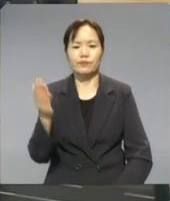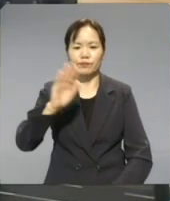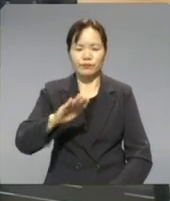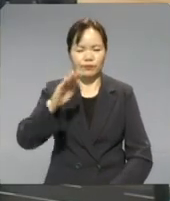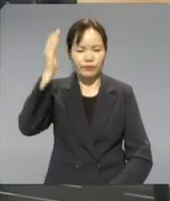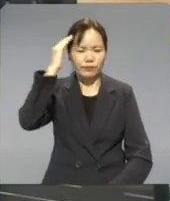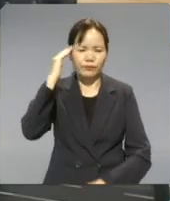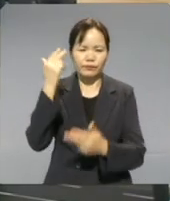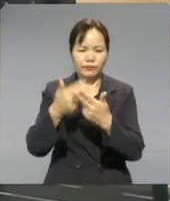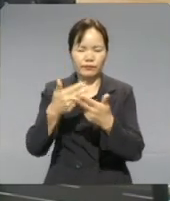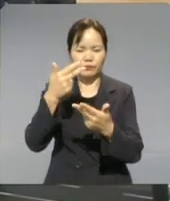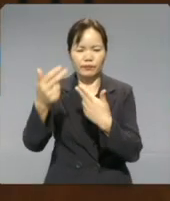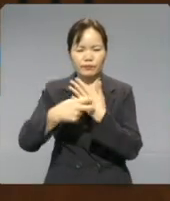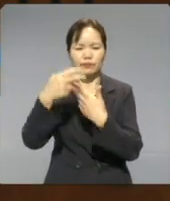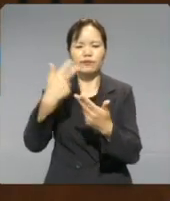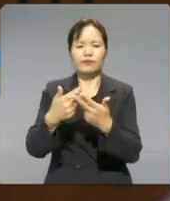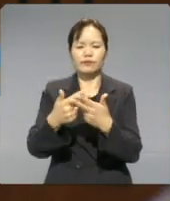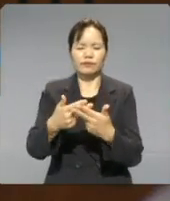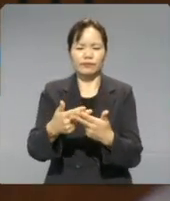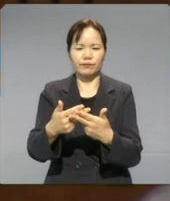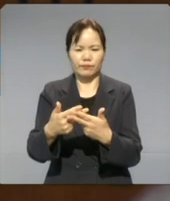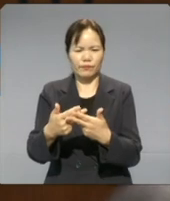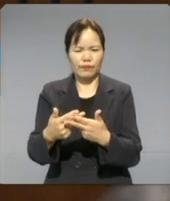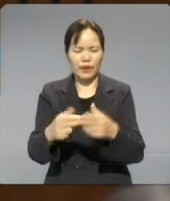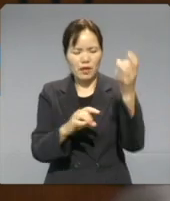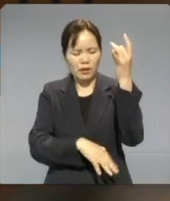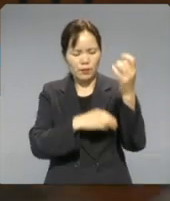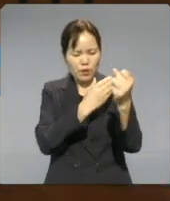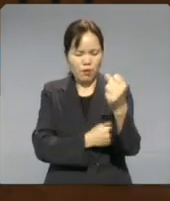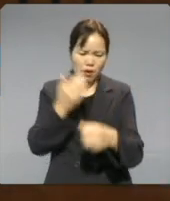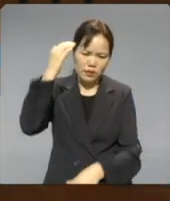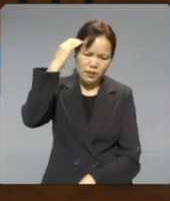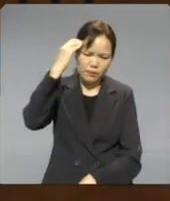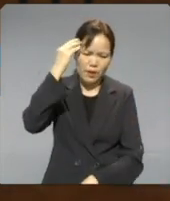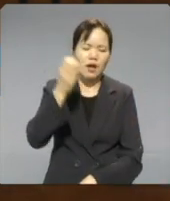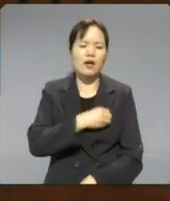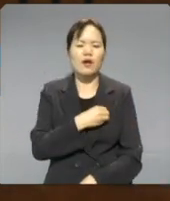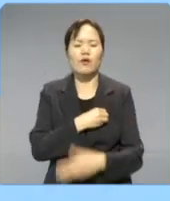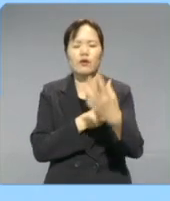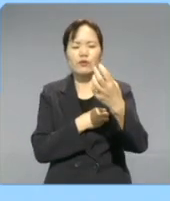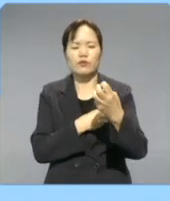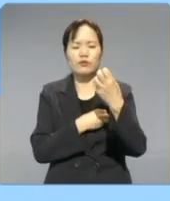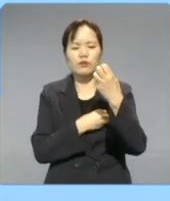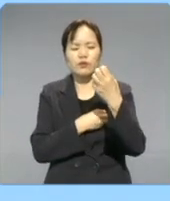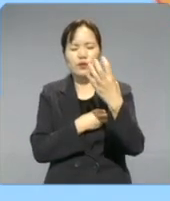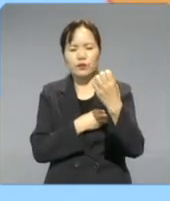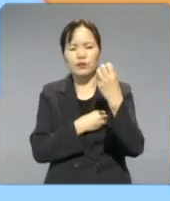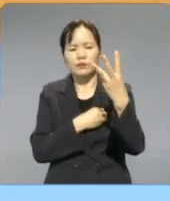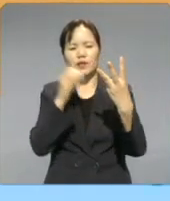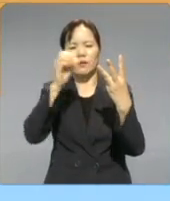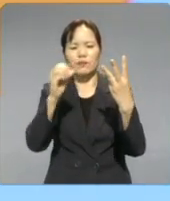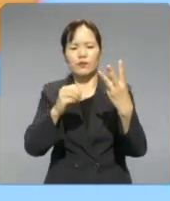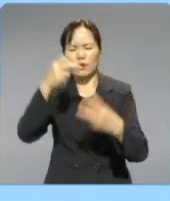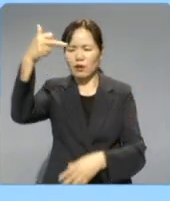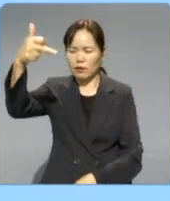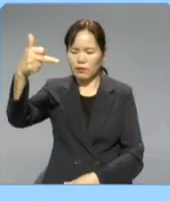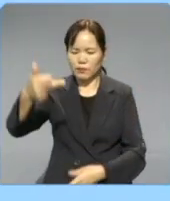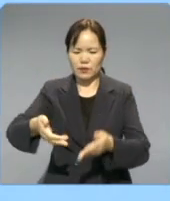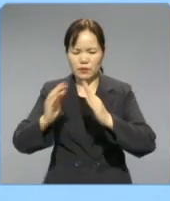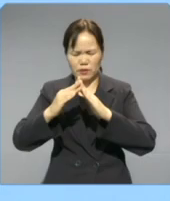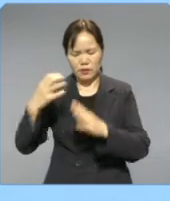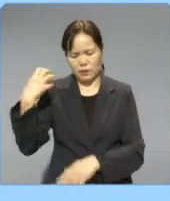대한의사협회는 의료인 기본권 침해 등을 이유로 회원 93%가 CCTV 설치 의무화에